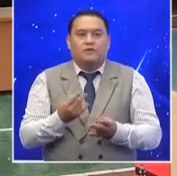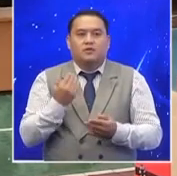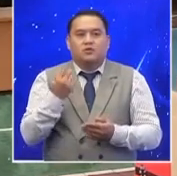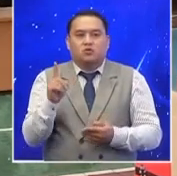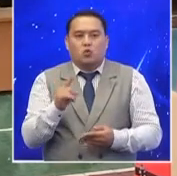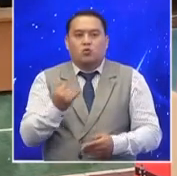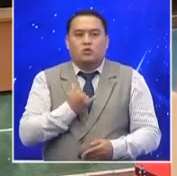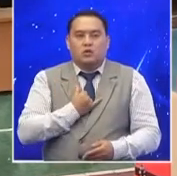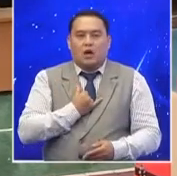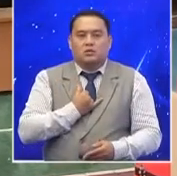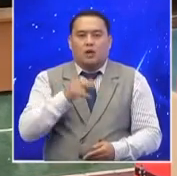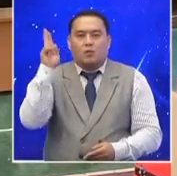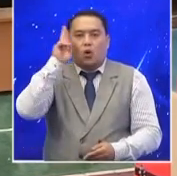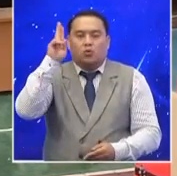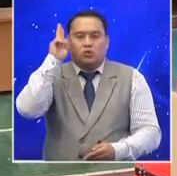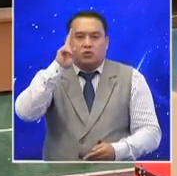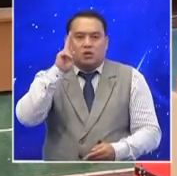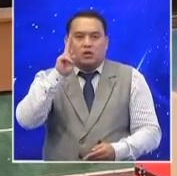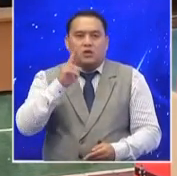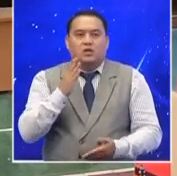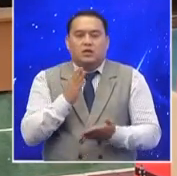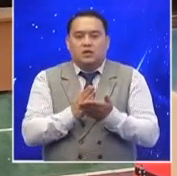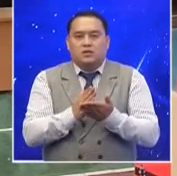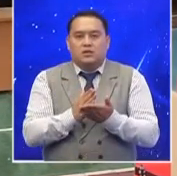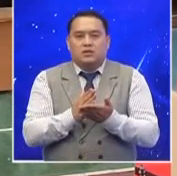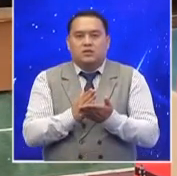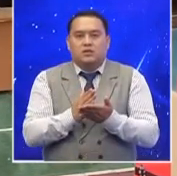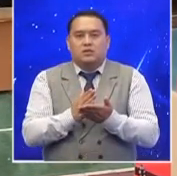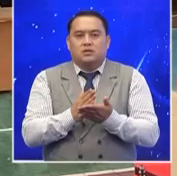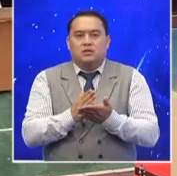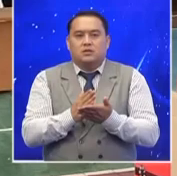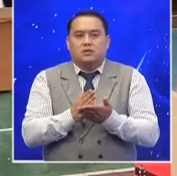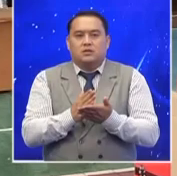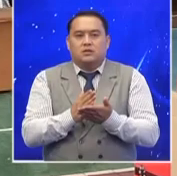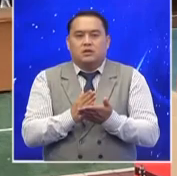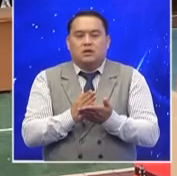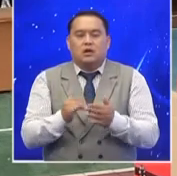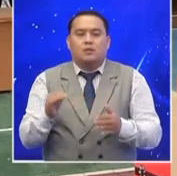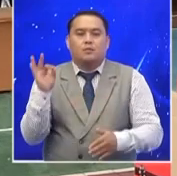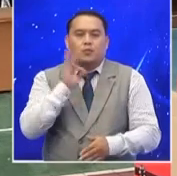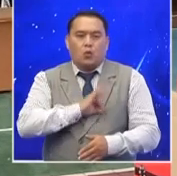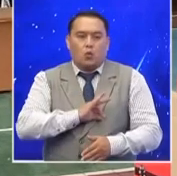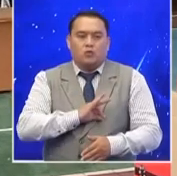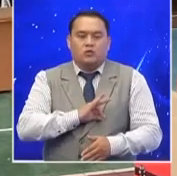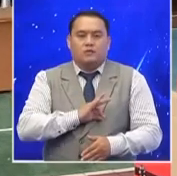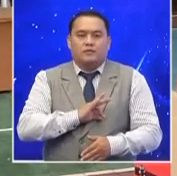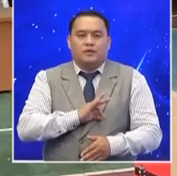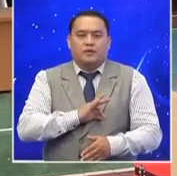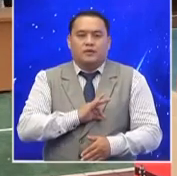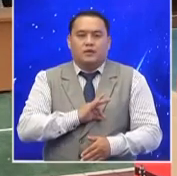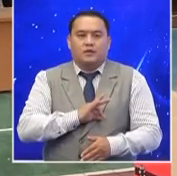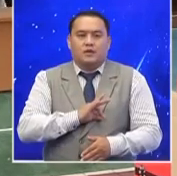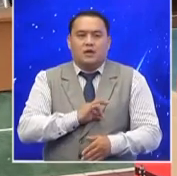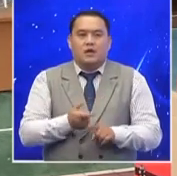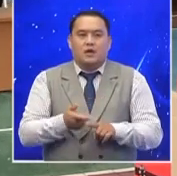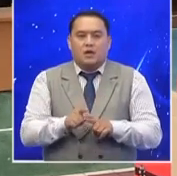что у нас по дистанционному образованию есть платформы, и это будет способствовать пользованию этих платформ. И